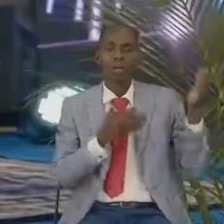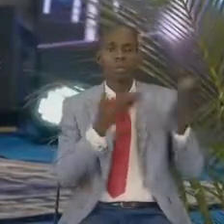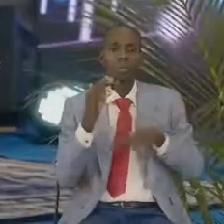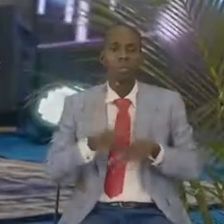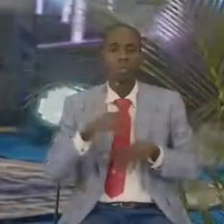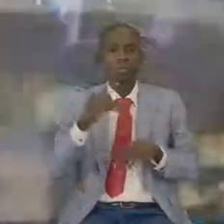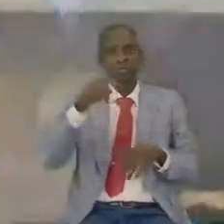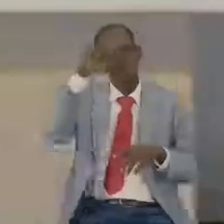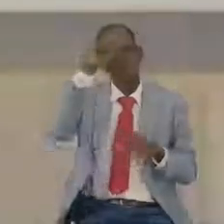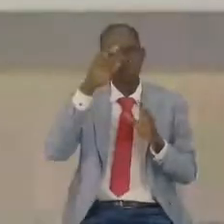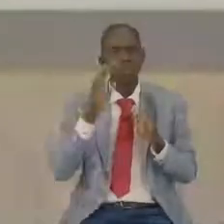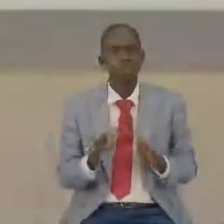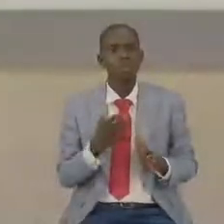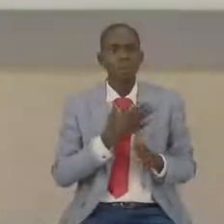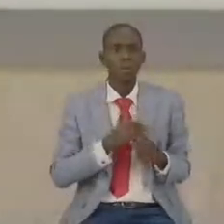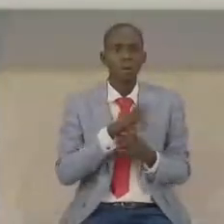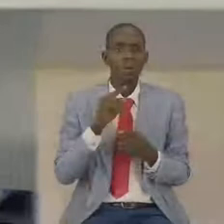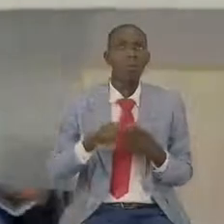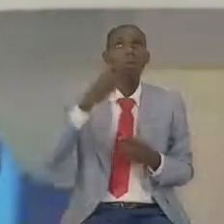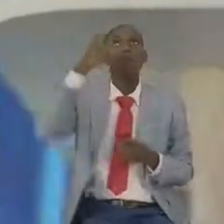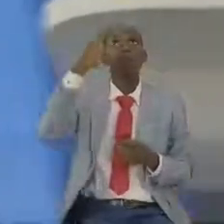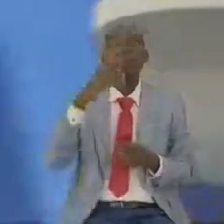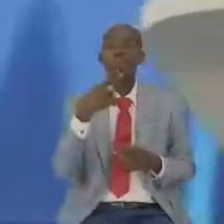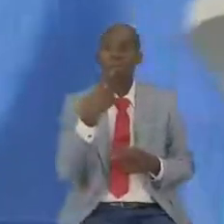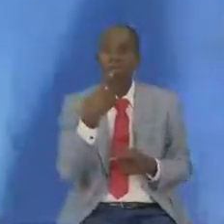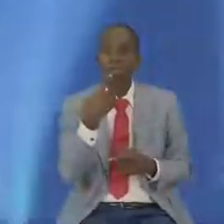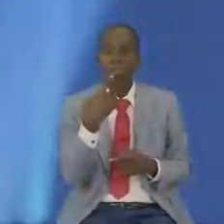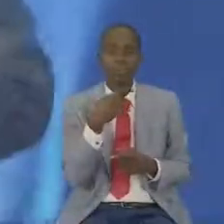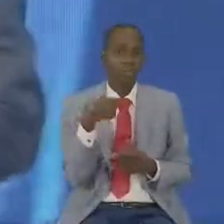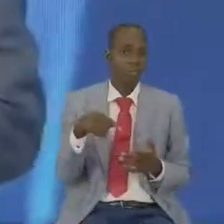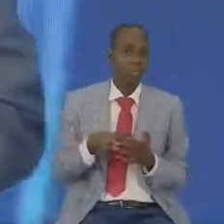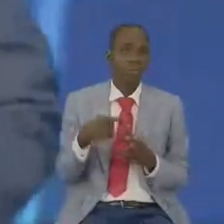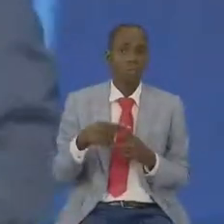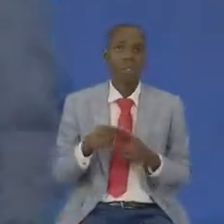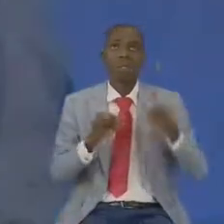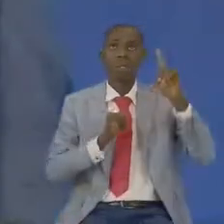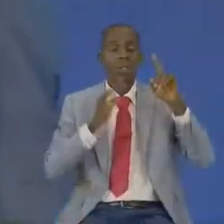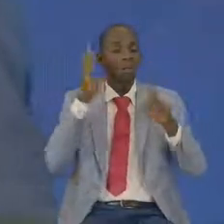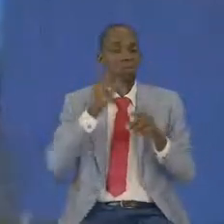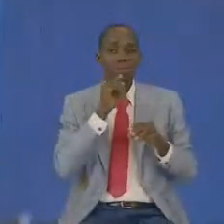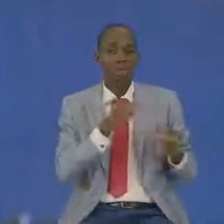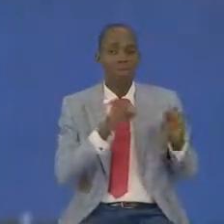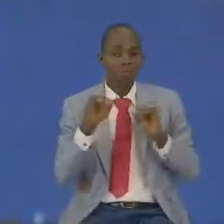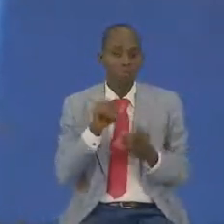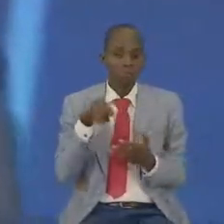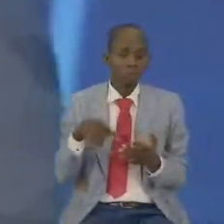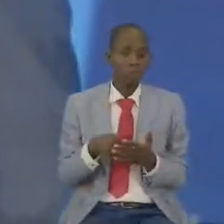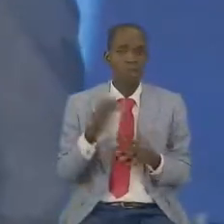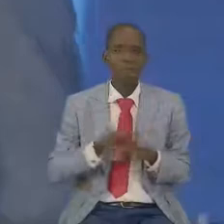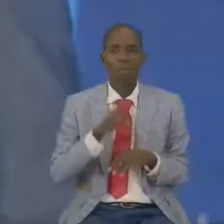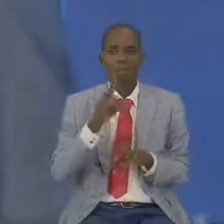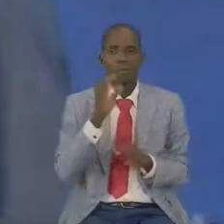Et lorsque le Dieu Tout-Puissant a dit, je ne te frapperai d'aucune des maladies. Maintenant pensez, si